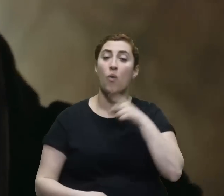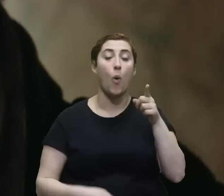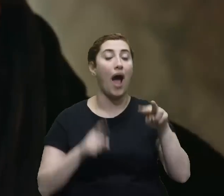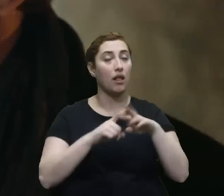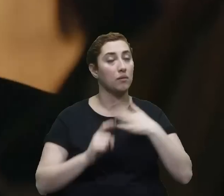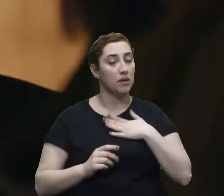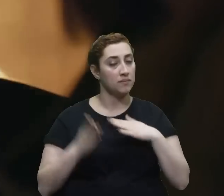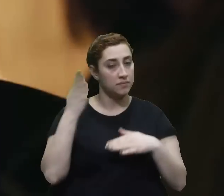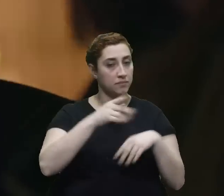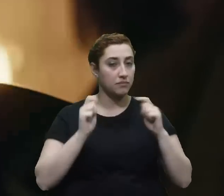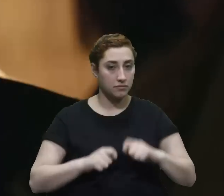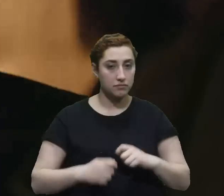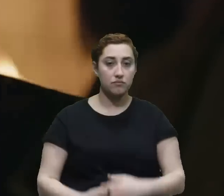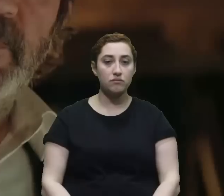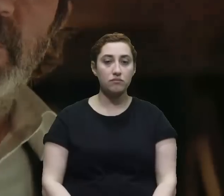Orası Ali ile bende.